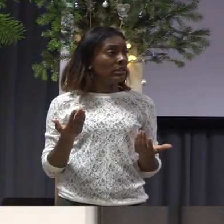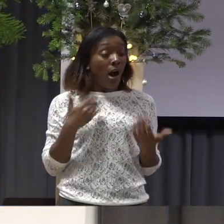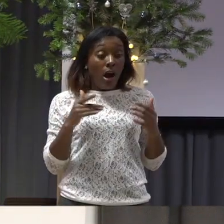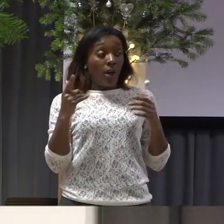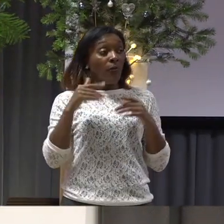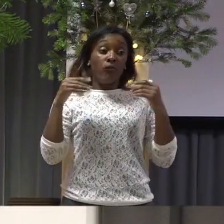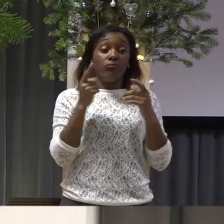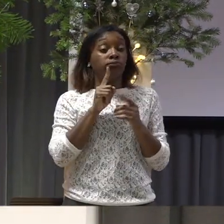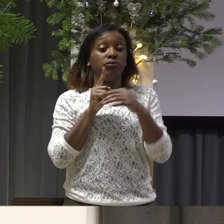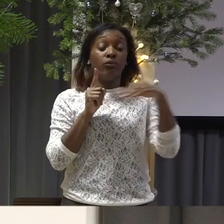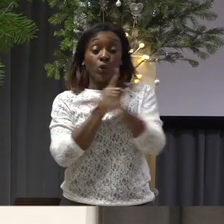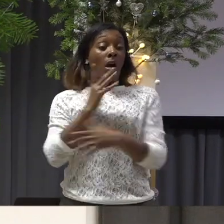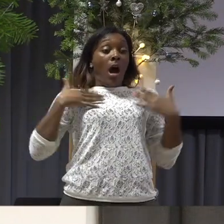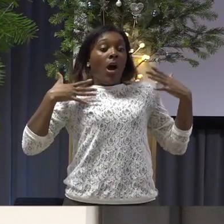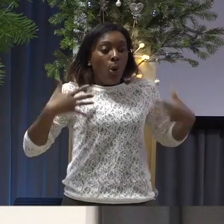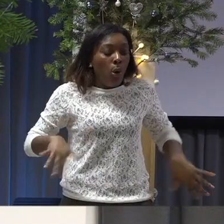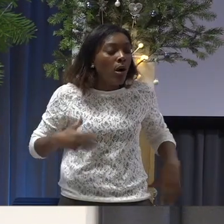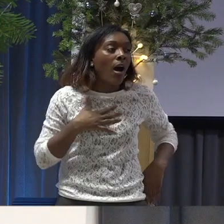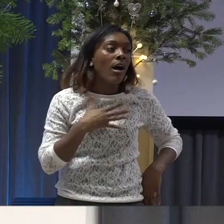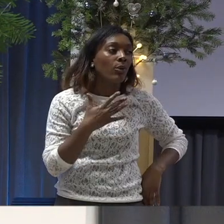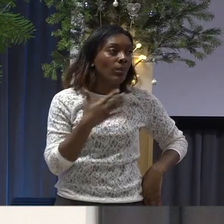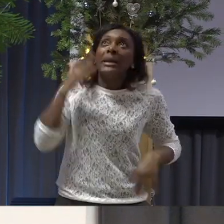interventions. Parce que si vous